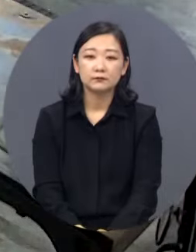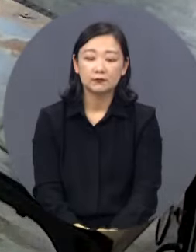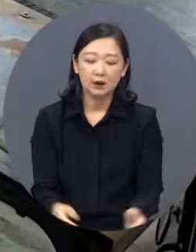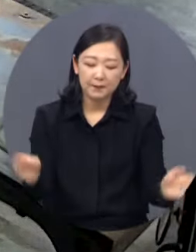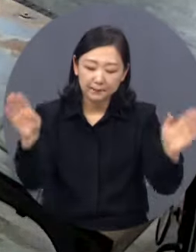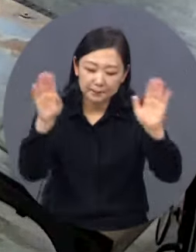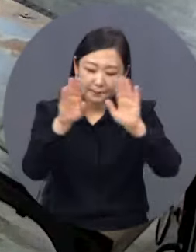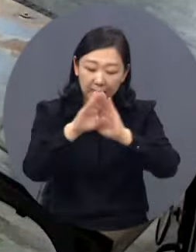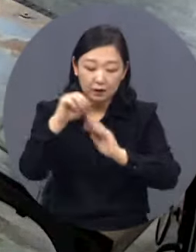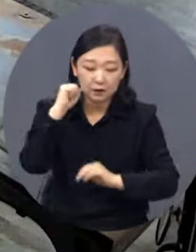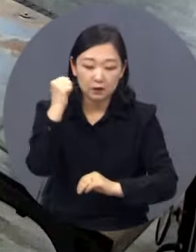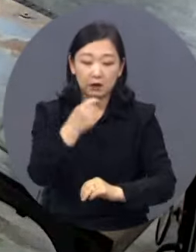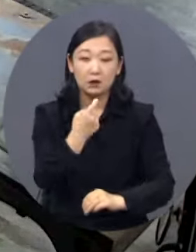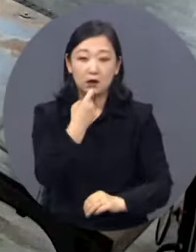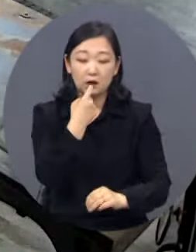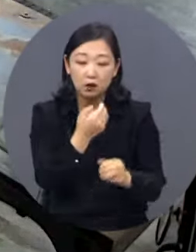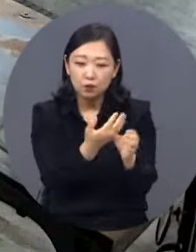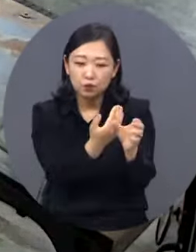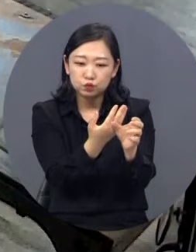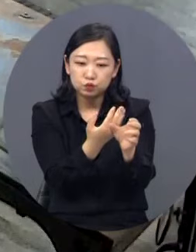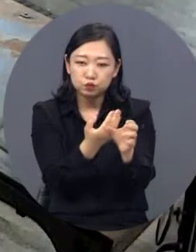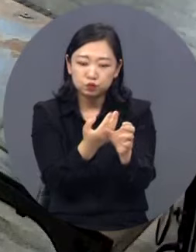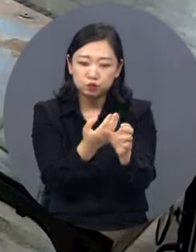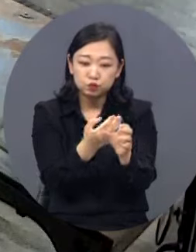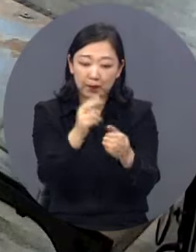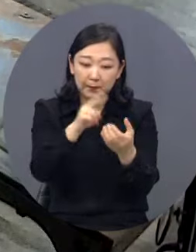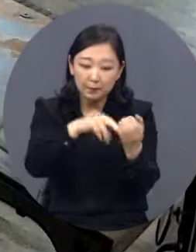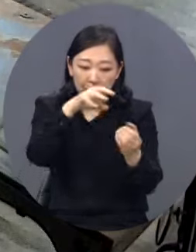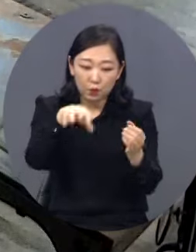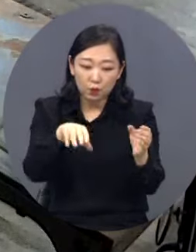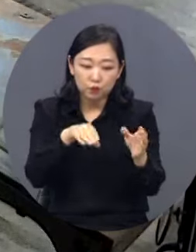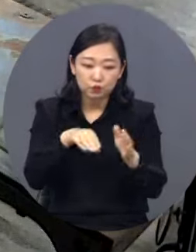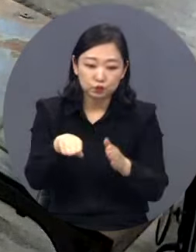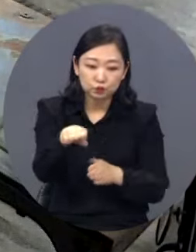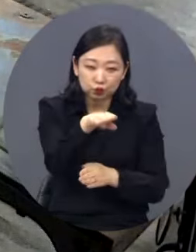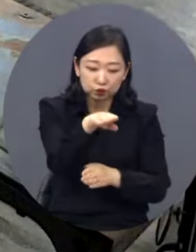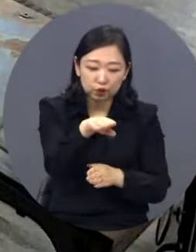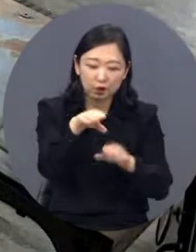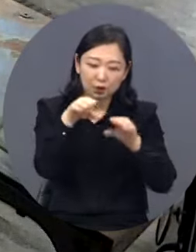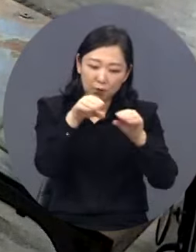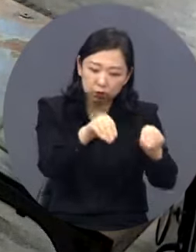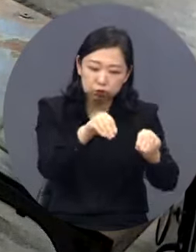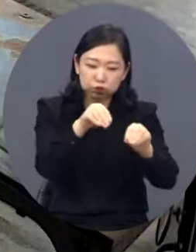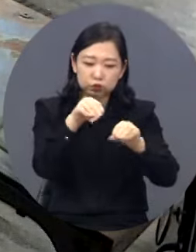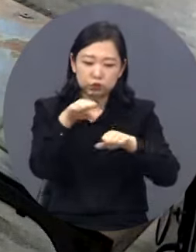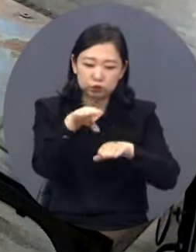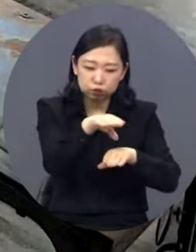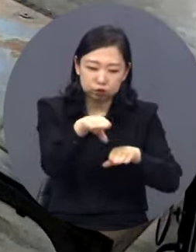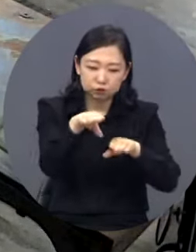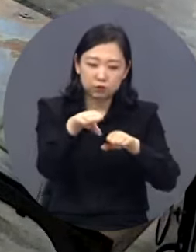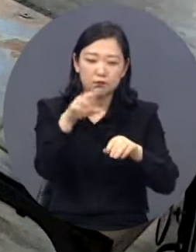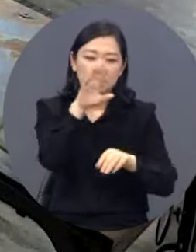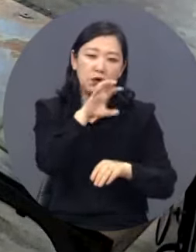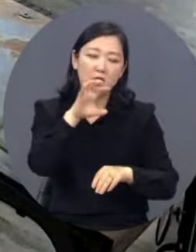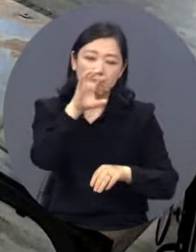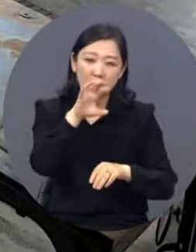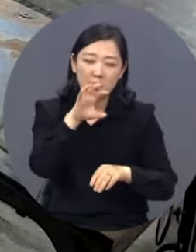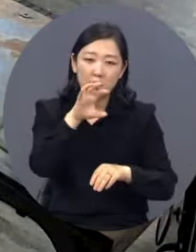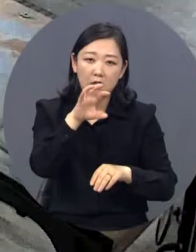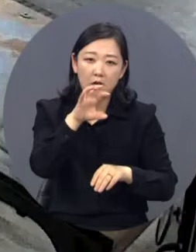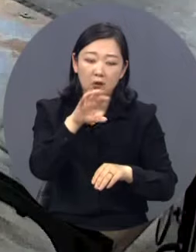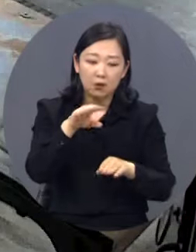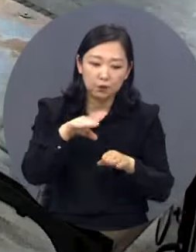깜깜한 새벽 하얀 트럭 한 대가 수협 위판장 안으로 들어옵니다. 멈췄다 섰다를 반복하는 차량. 차가